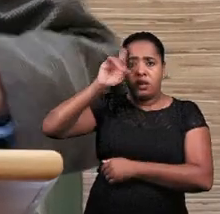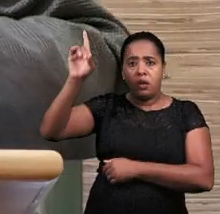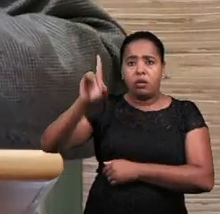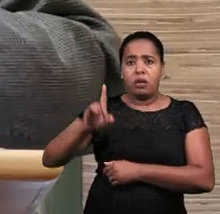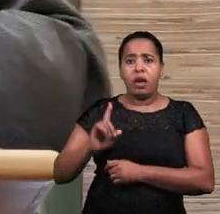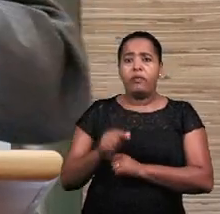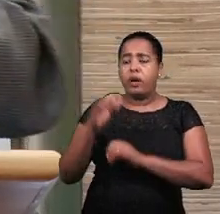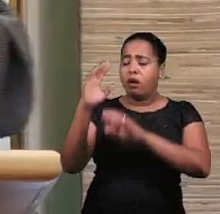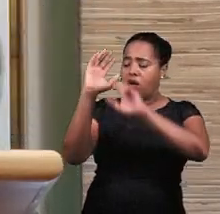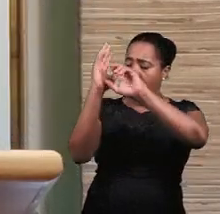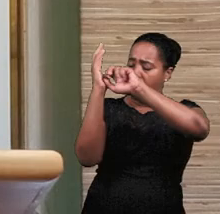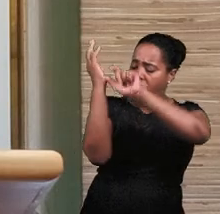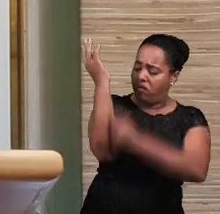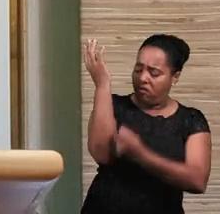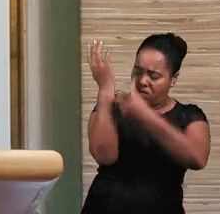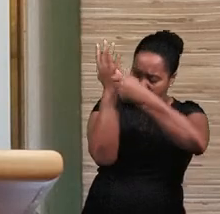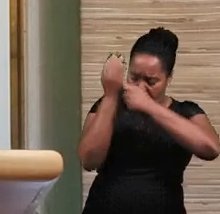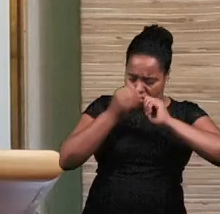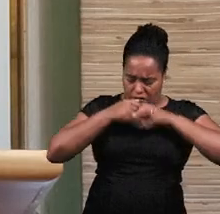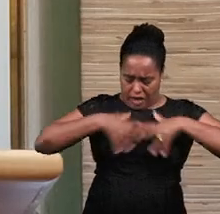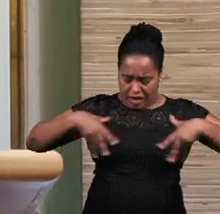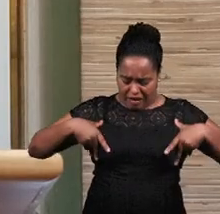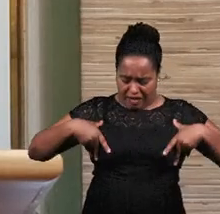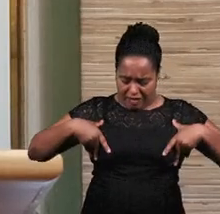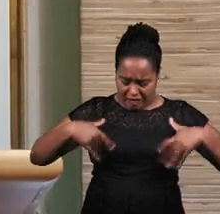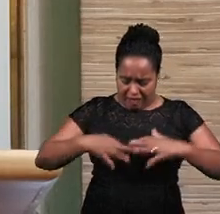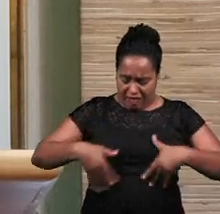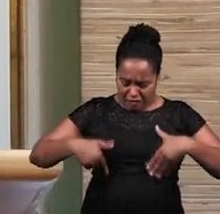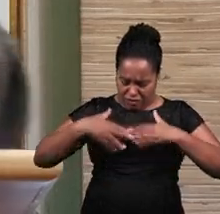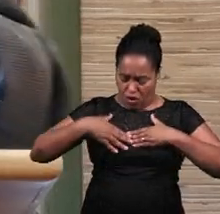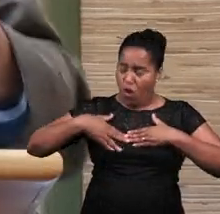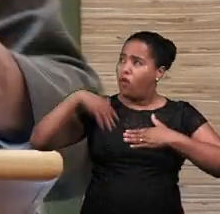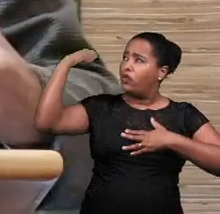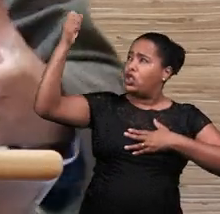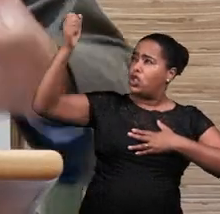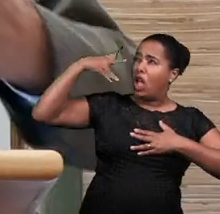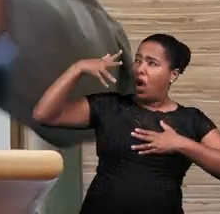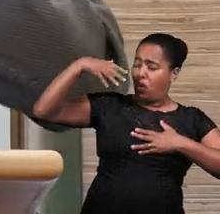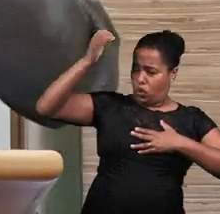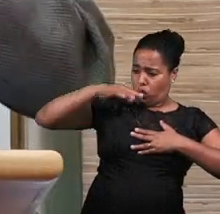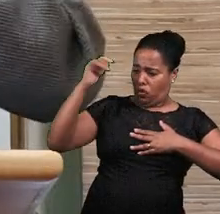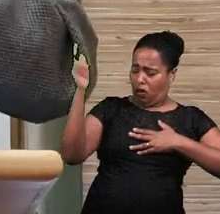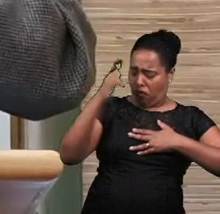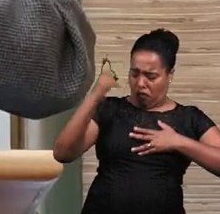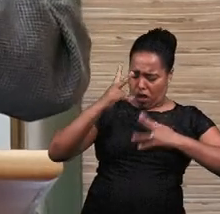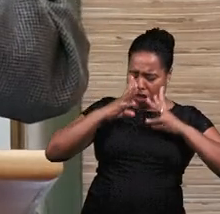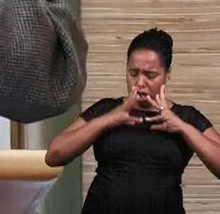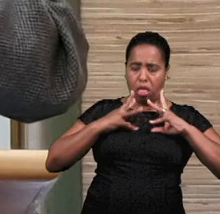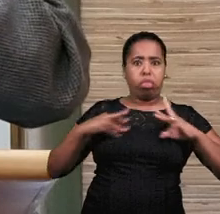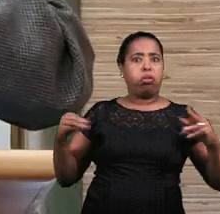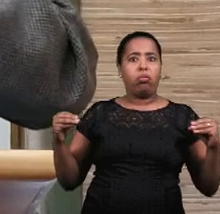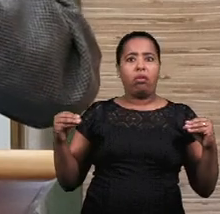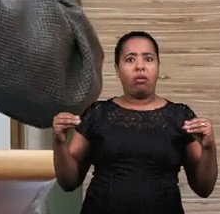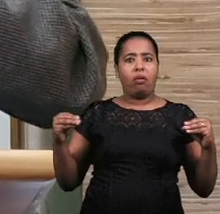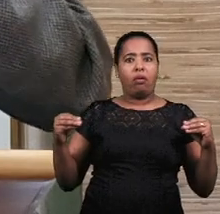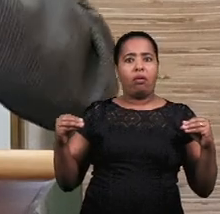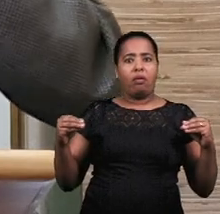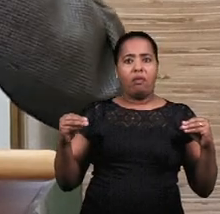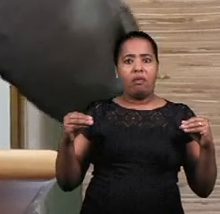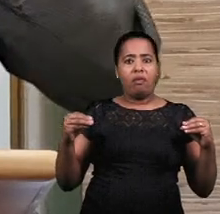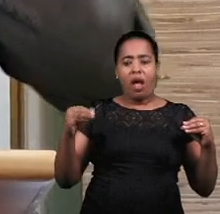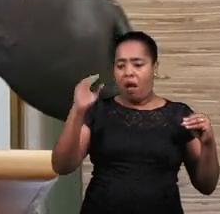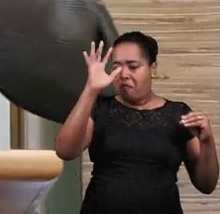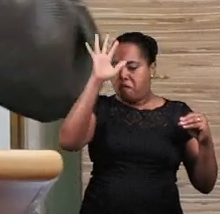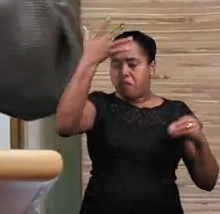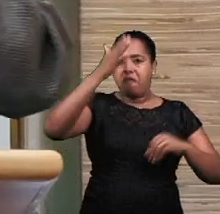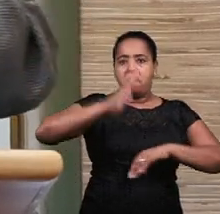feuilles, donc des choses que le soleil, le vent, pouvaient détruire. C'était une solution que lui, il avait trouvé.